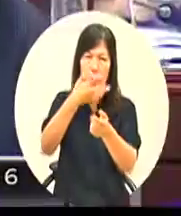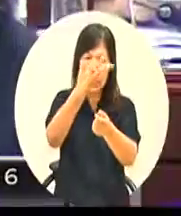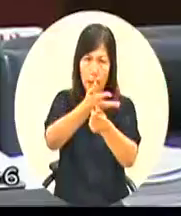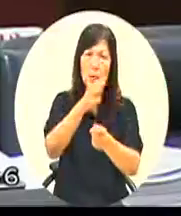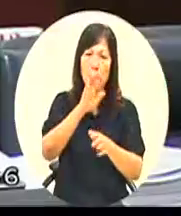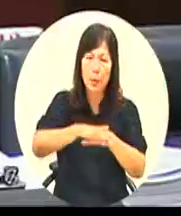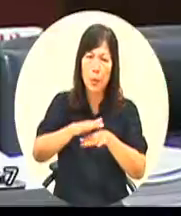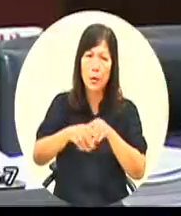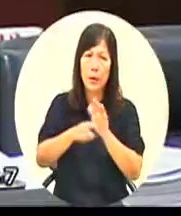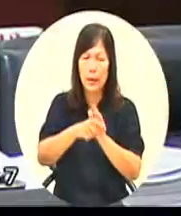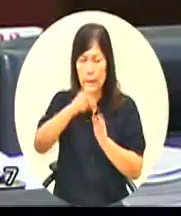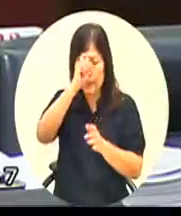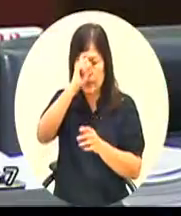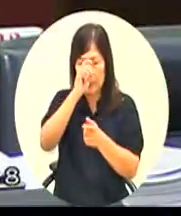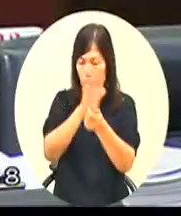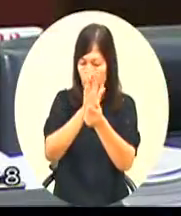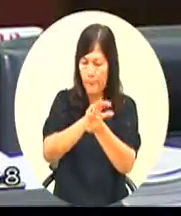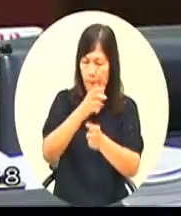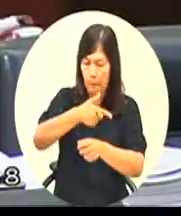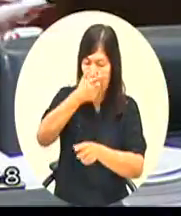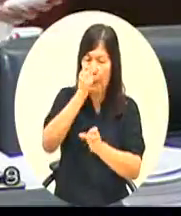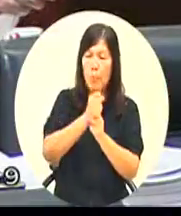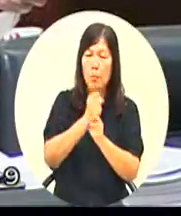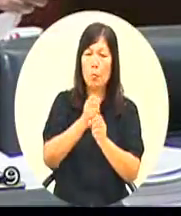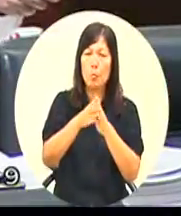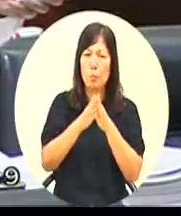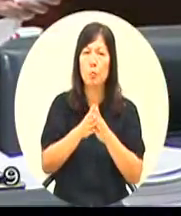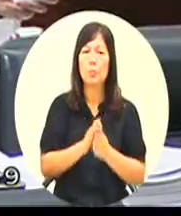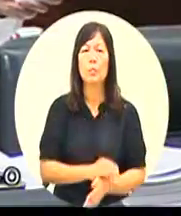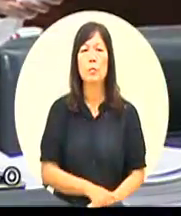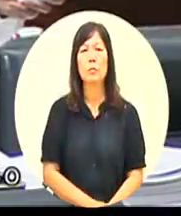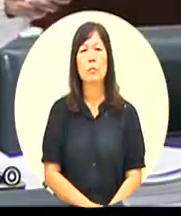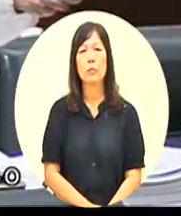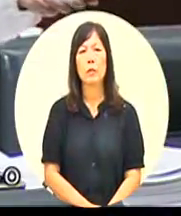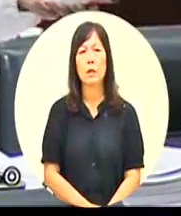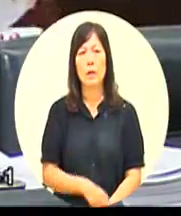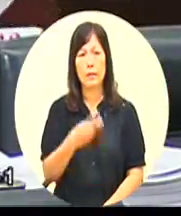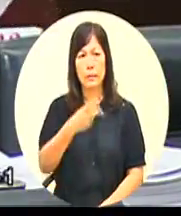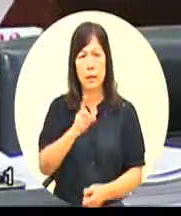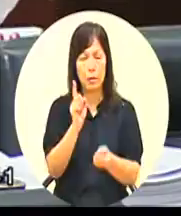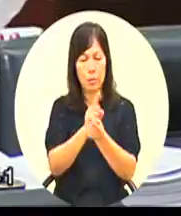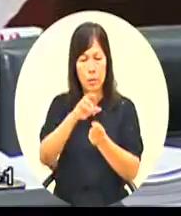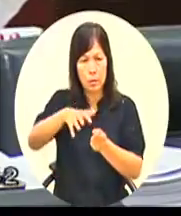望这个部分可以尽快处理了哈。那再过来，我要跟局长讲的是，